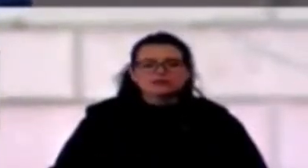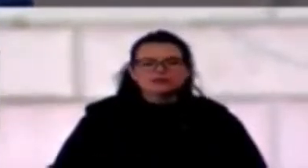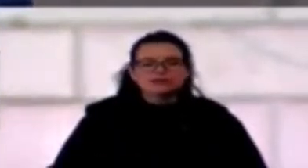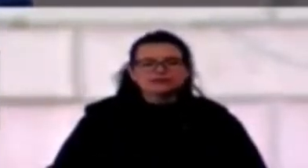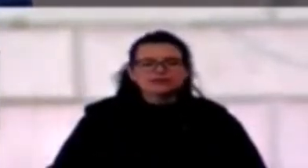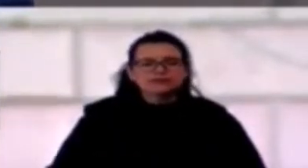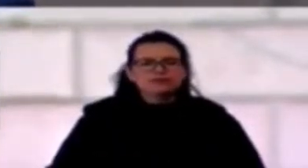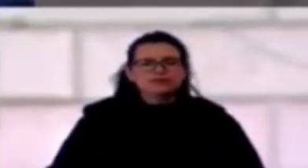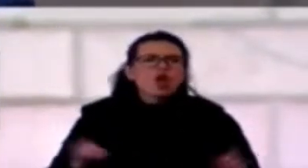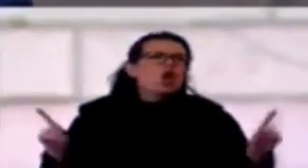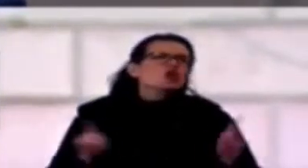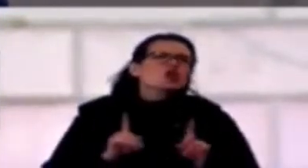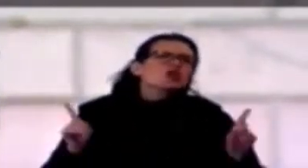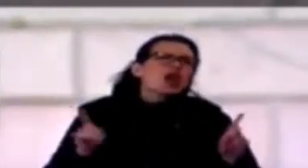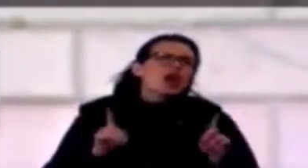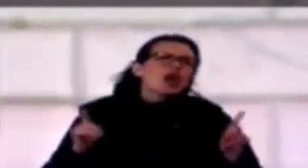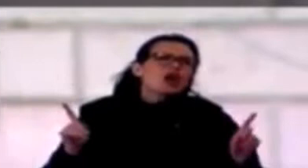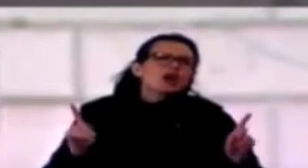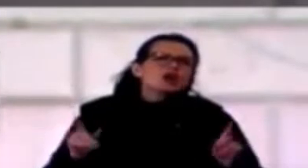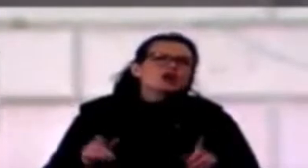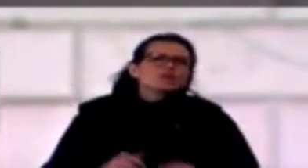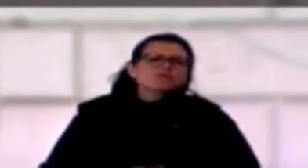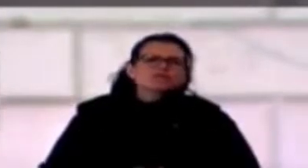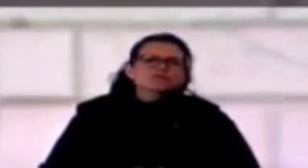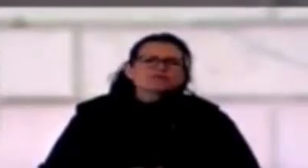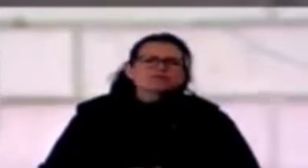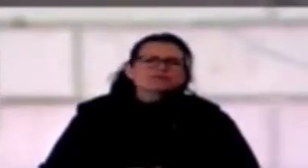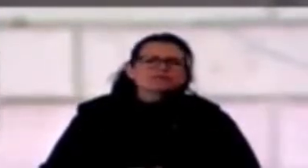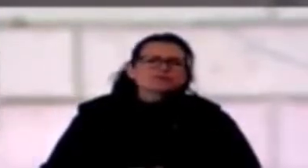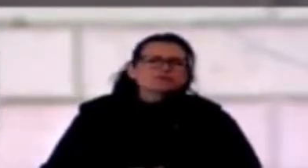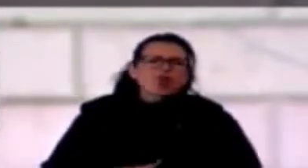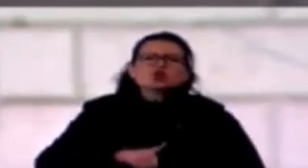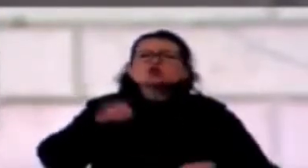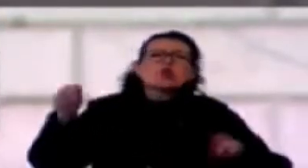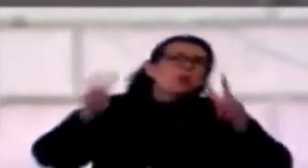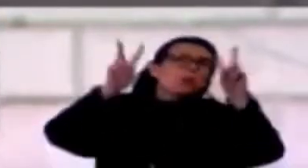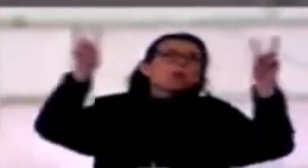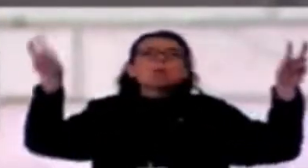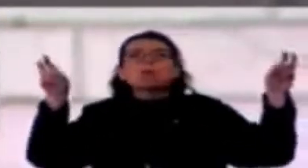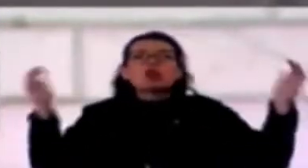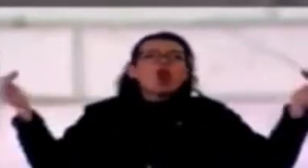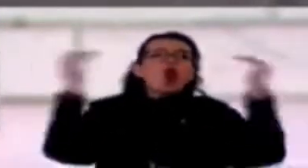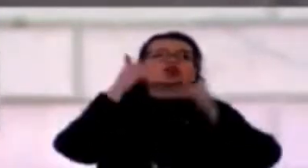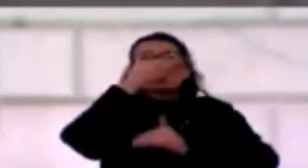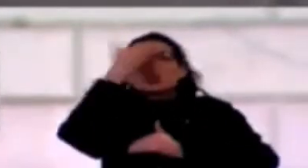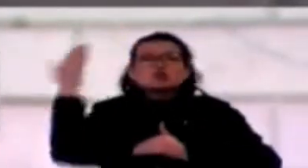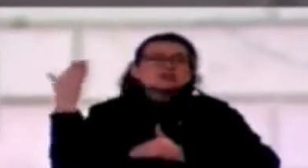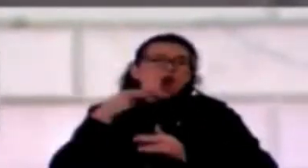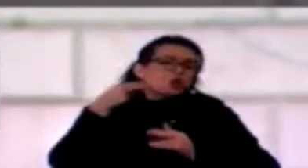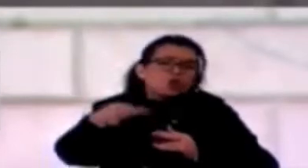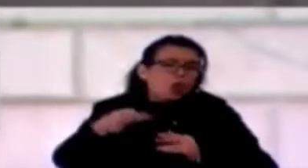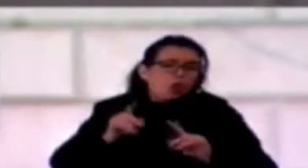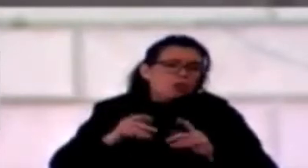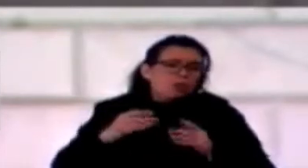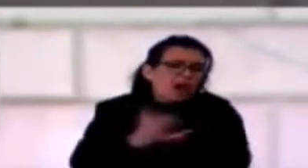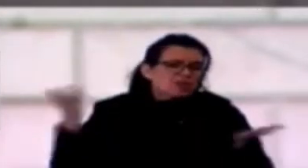Non è soltanto un nome, questo della notte dell'onestà. Io sono sicuro qui di essere